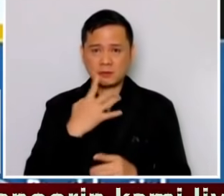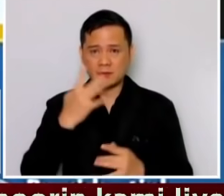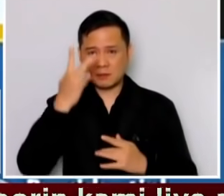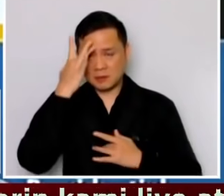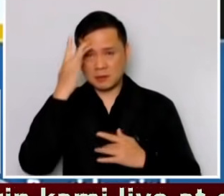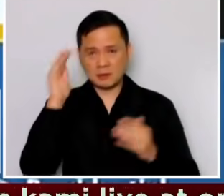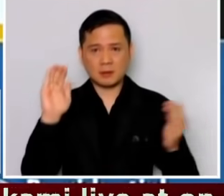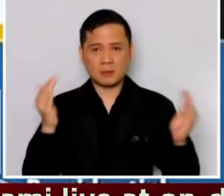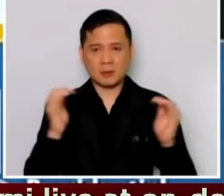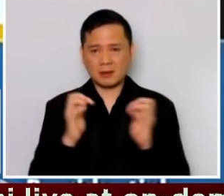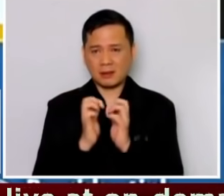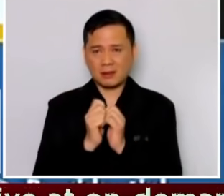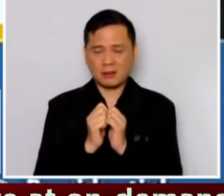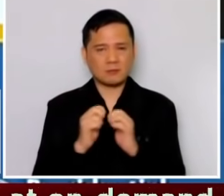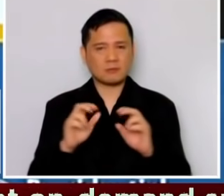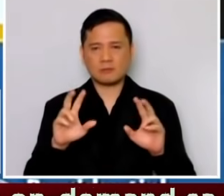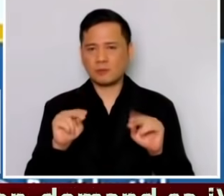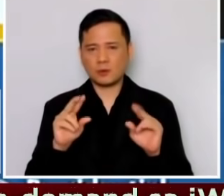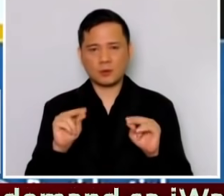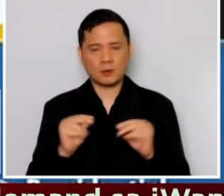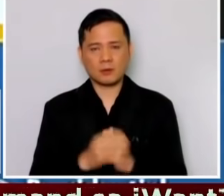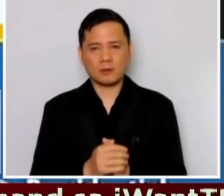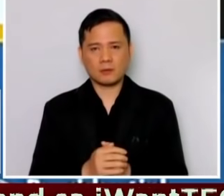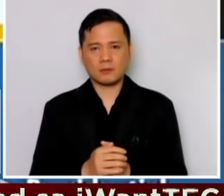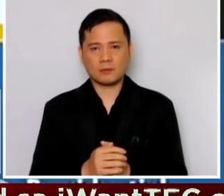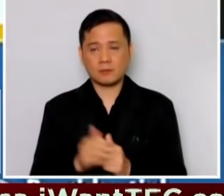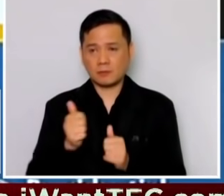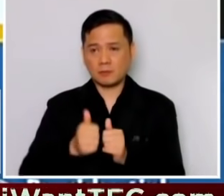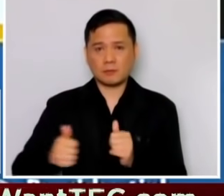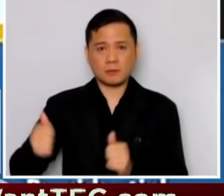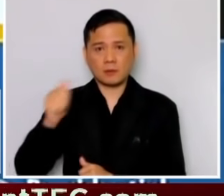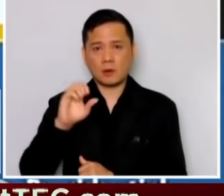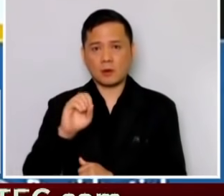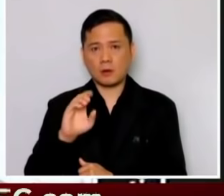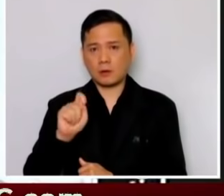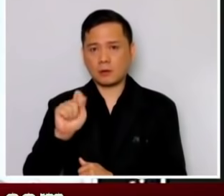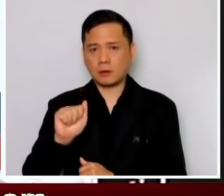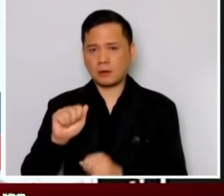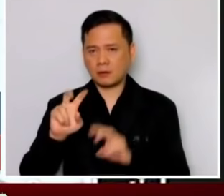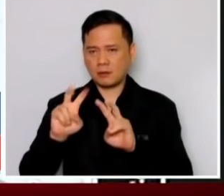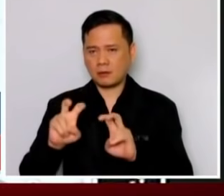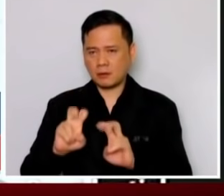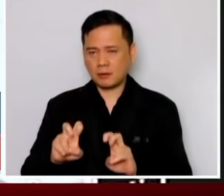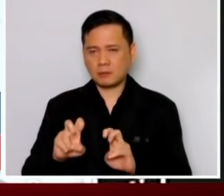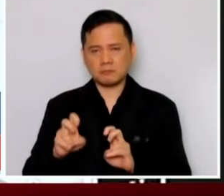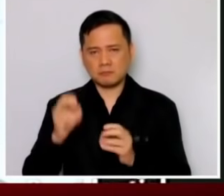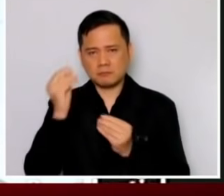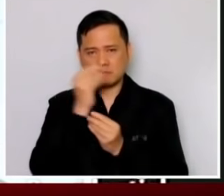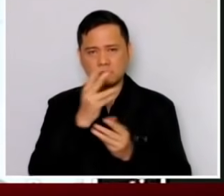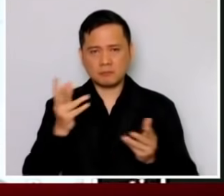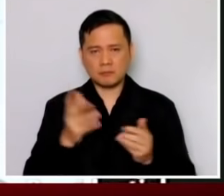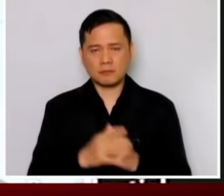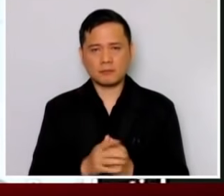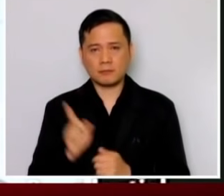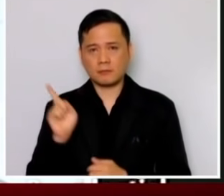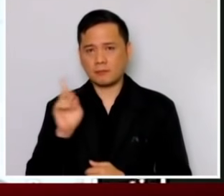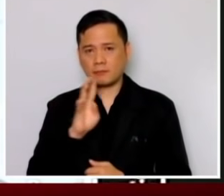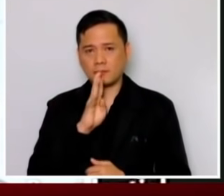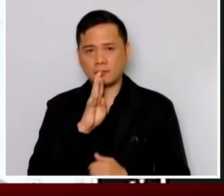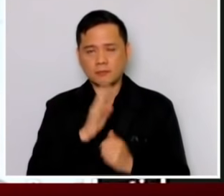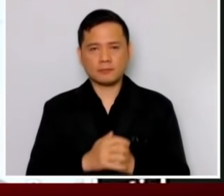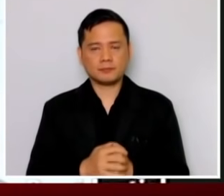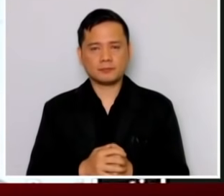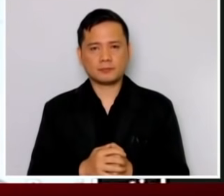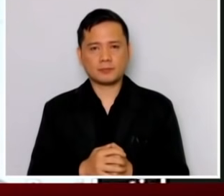Nick Austriaco ng Octa Research. Omicron hospitalizations are quite low. Of the people who